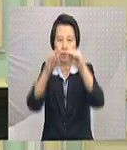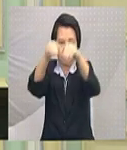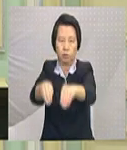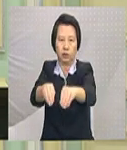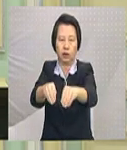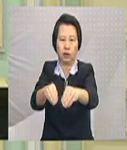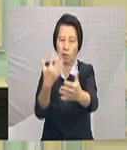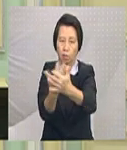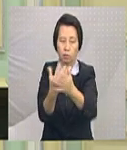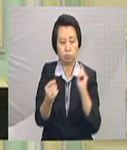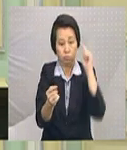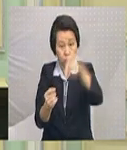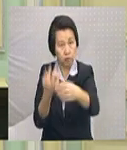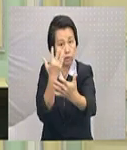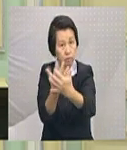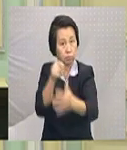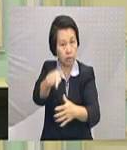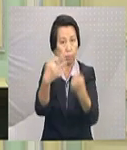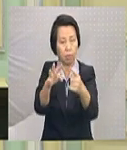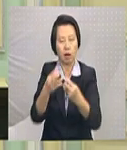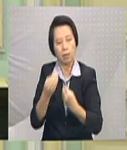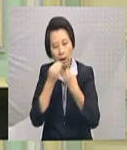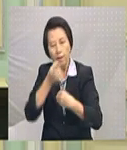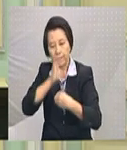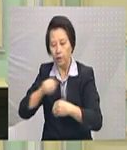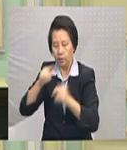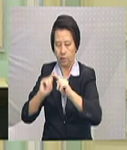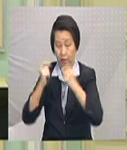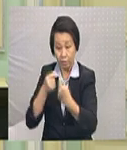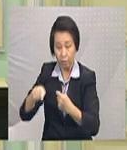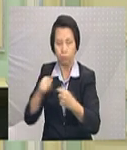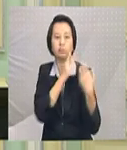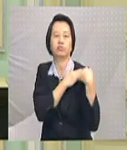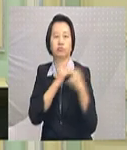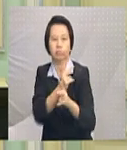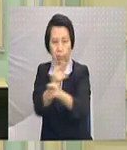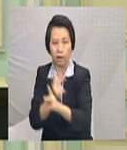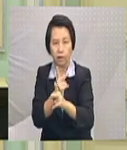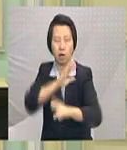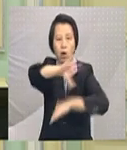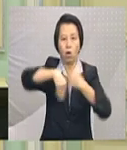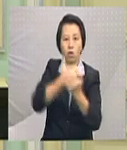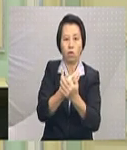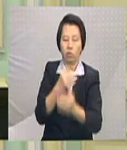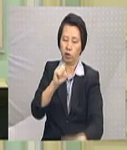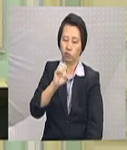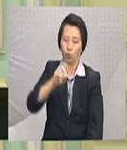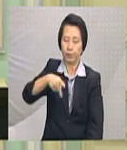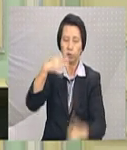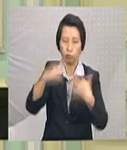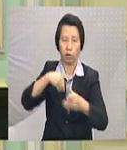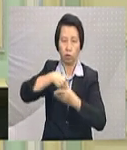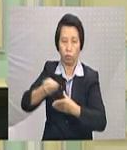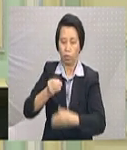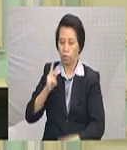di pusat kuarantin tersebut. Dari segi makan, minum dan sebagainya disediakan, dan segala SOP telah pun dikeluarkan